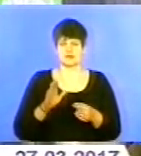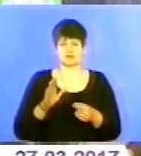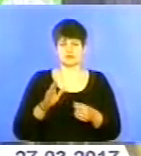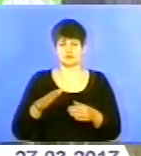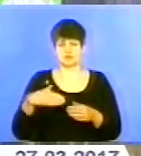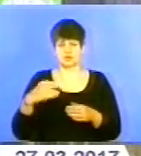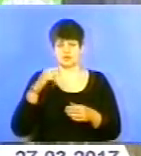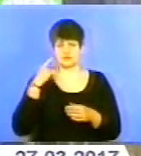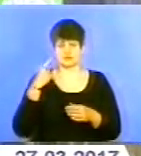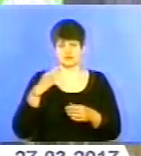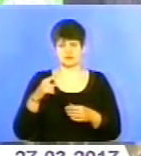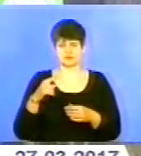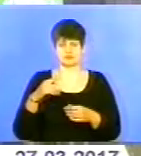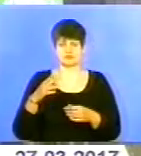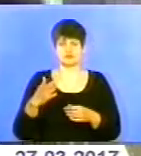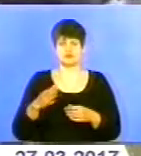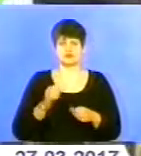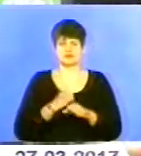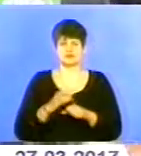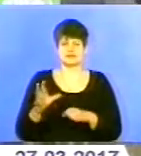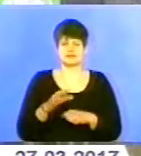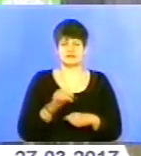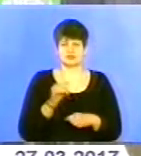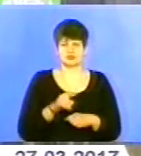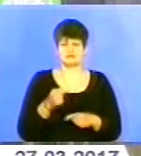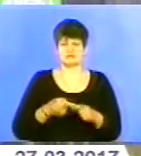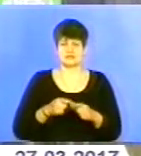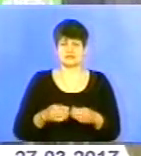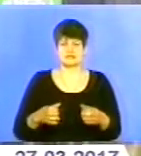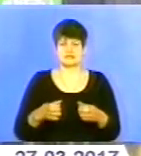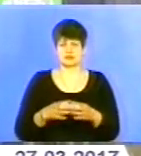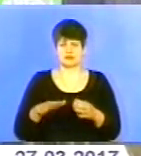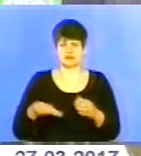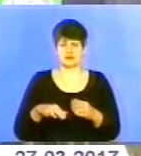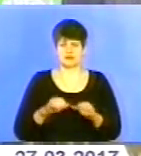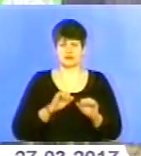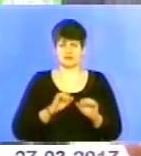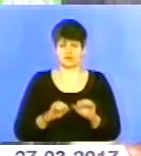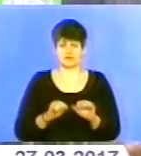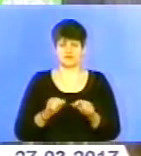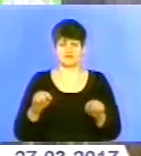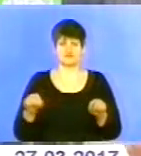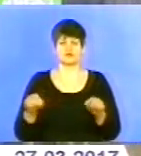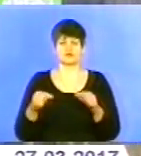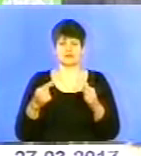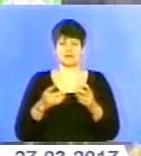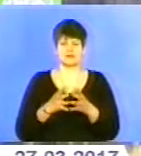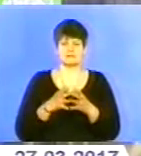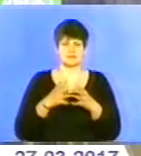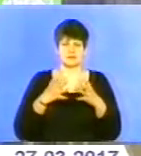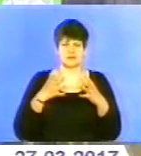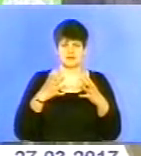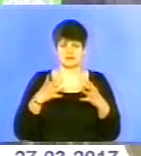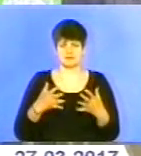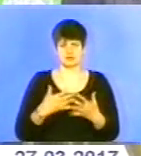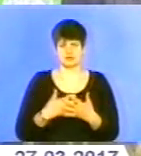Російської Федерації зробити все для того, щоб такі загони територіальної оборони відродилися і максимально активну участь в